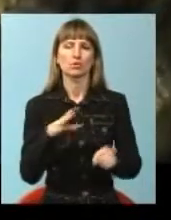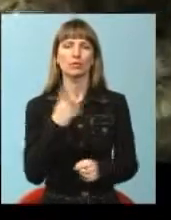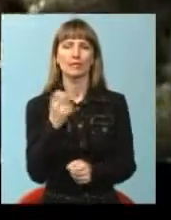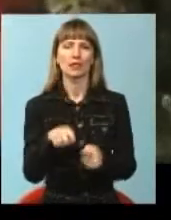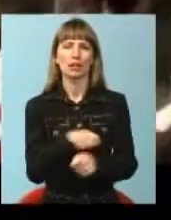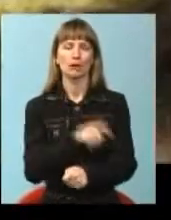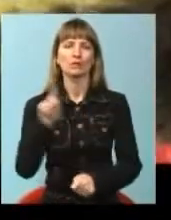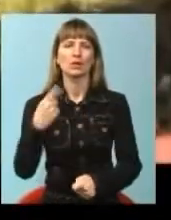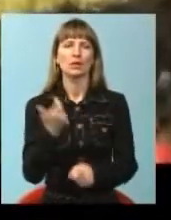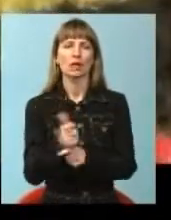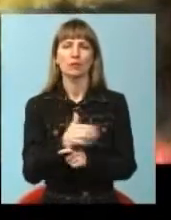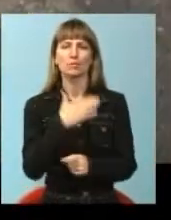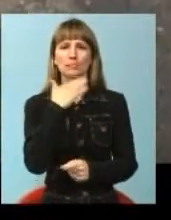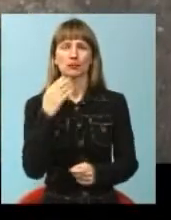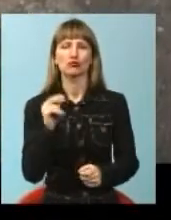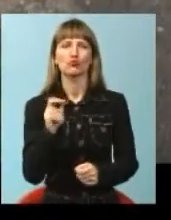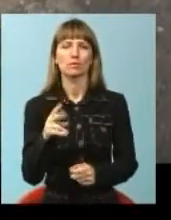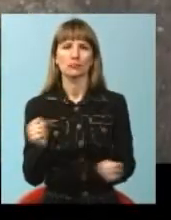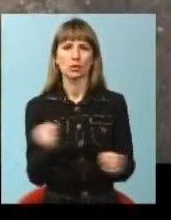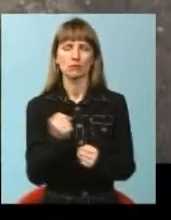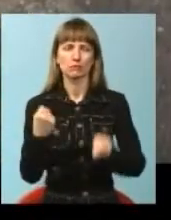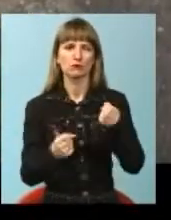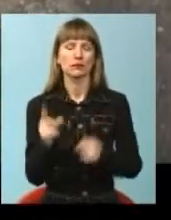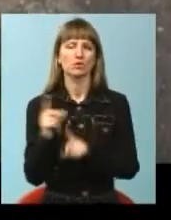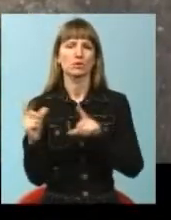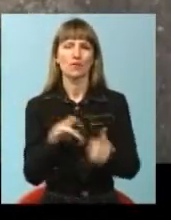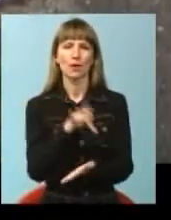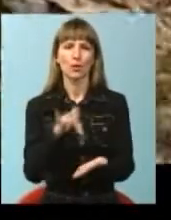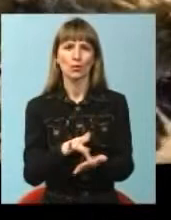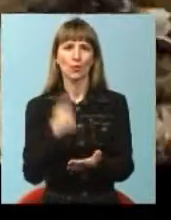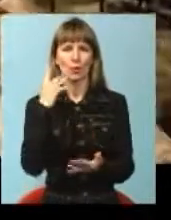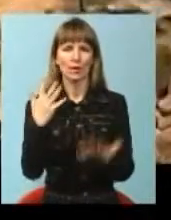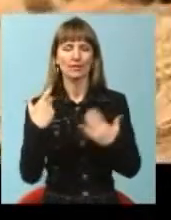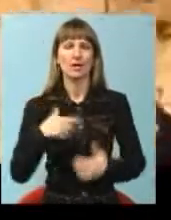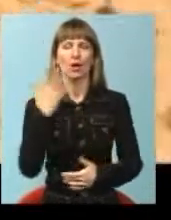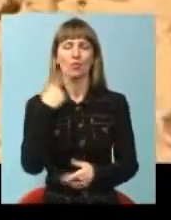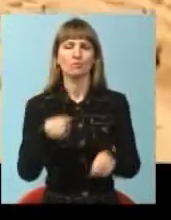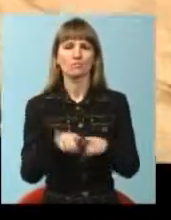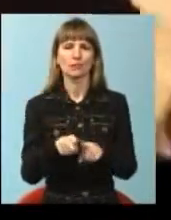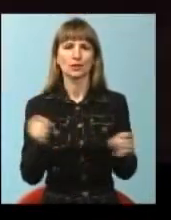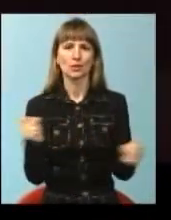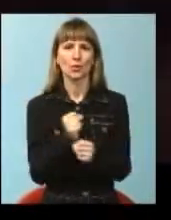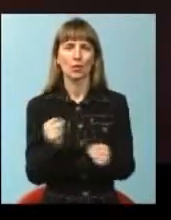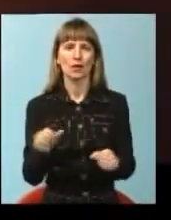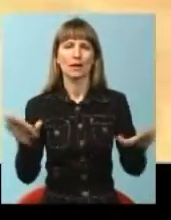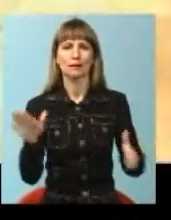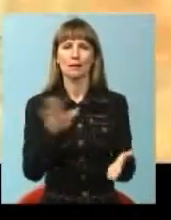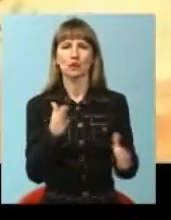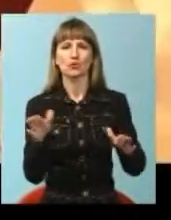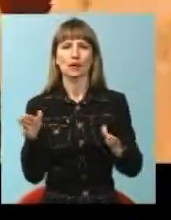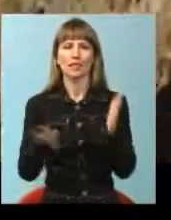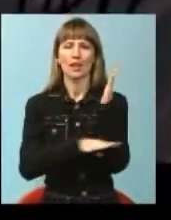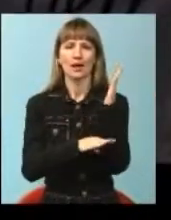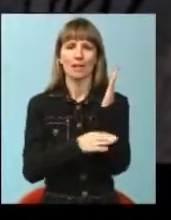за годину. Це набагато більше, ніж швидкість автомобіля, що рухається у місті. Уявіть собі, коли на такій швидкості летіти між деревами,